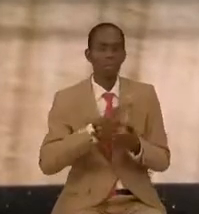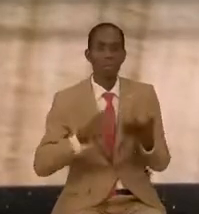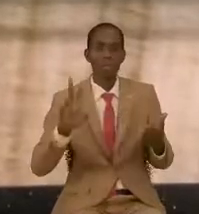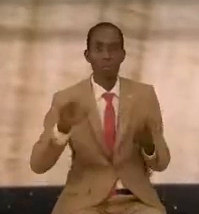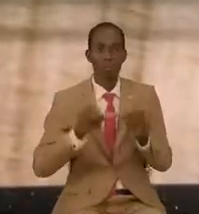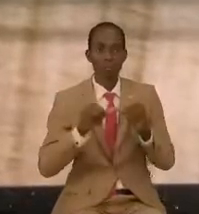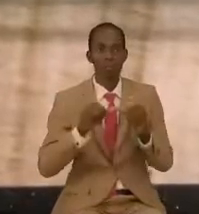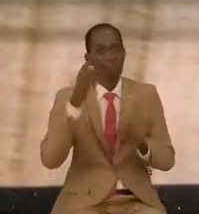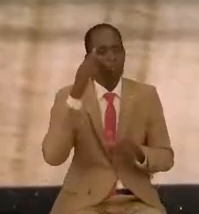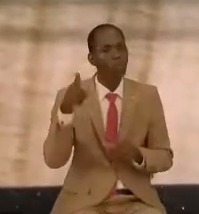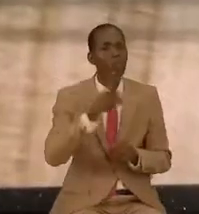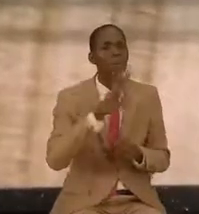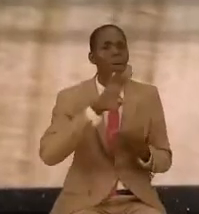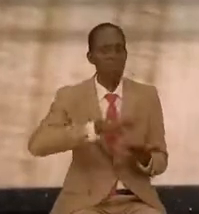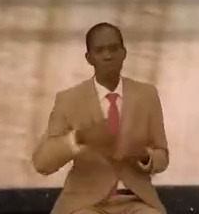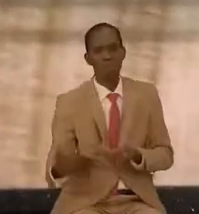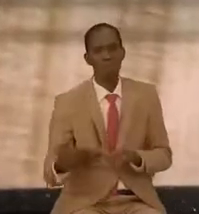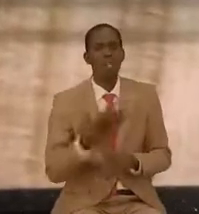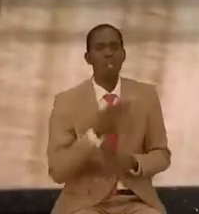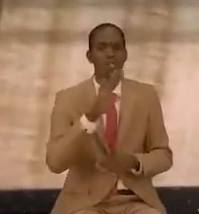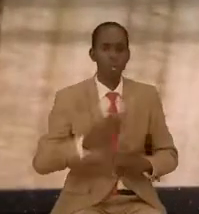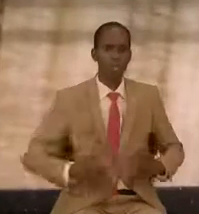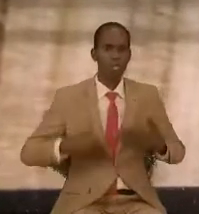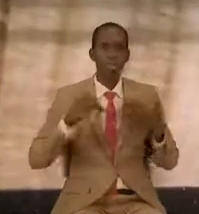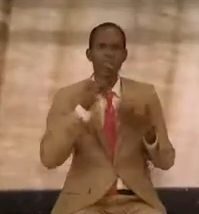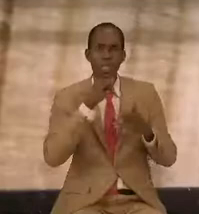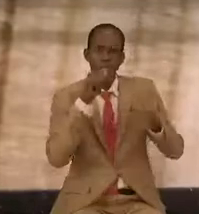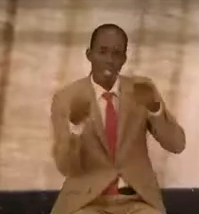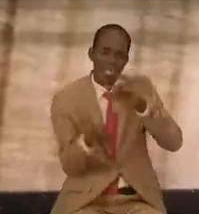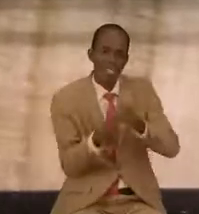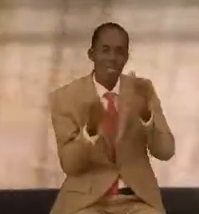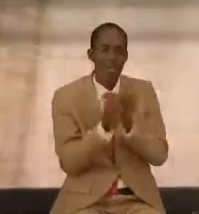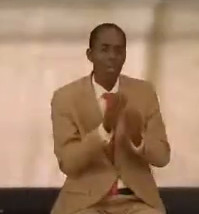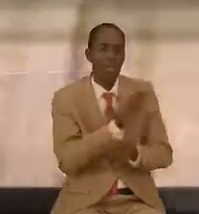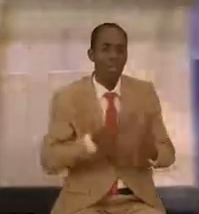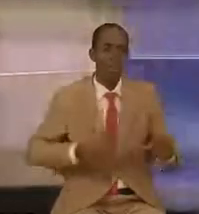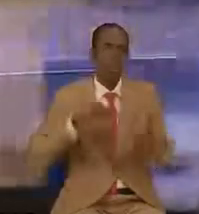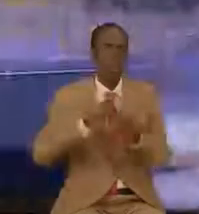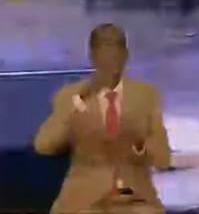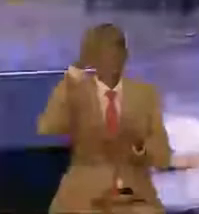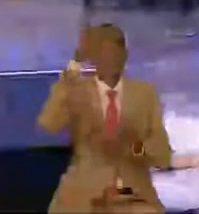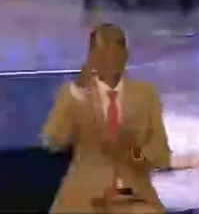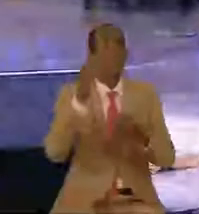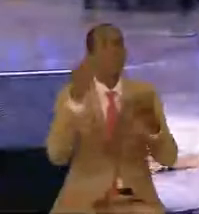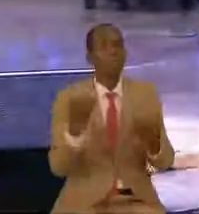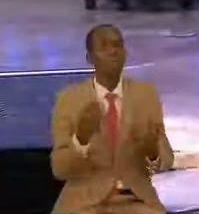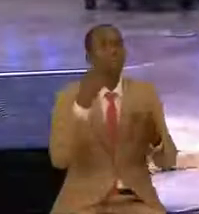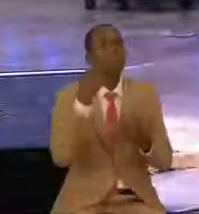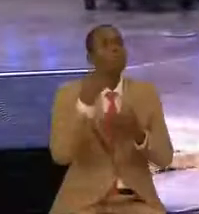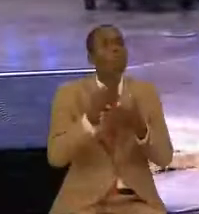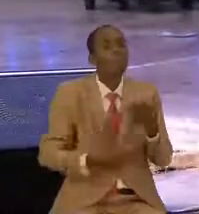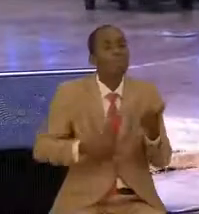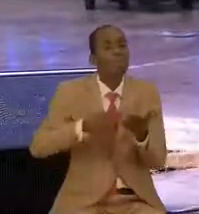3. Car vous êtes morts et votre vie est cachée avec Christ en Dieu. Voyons